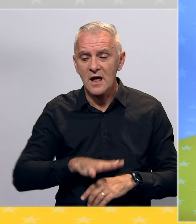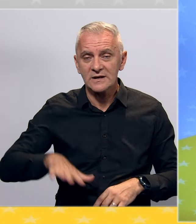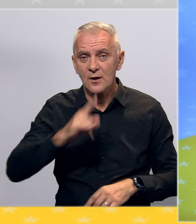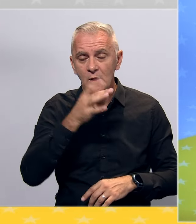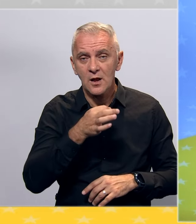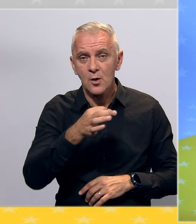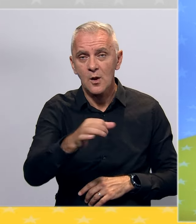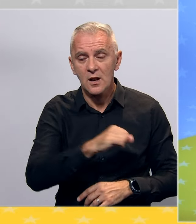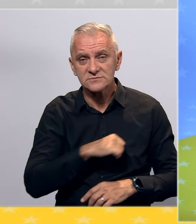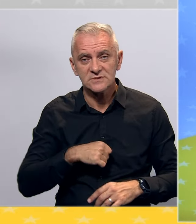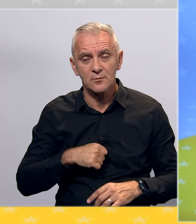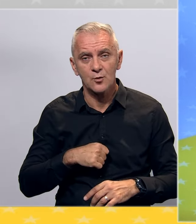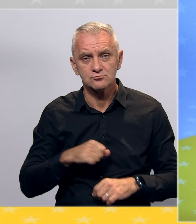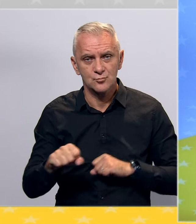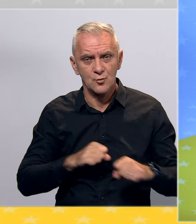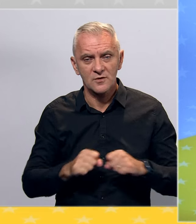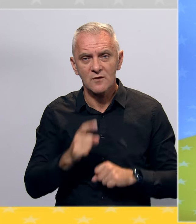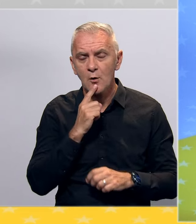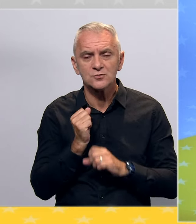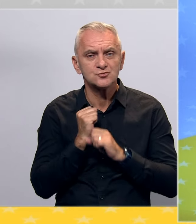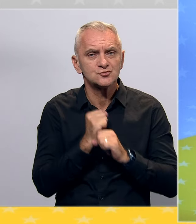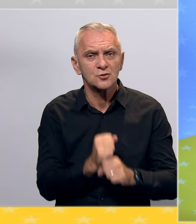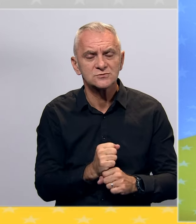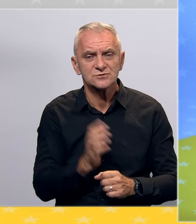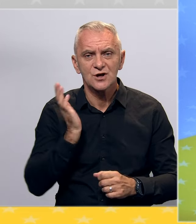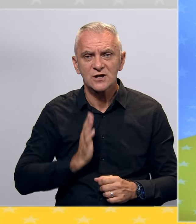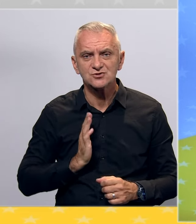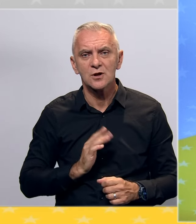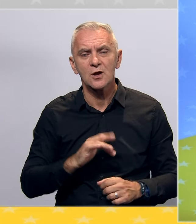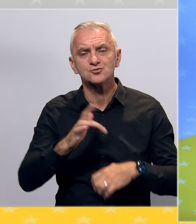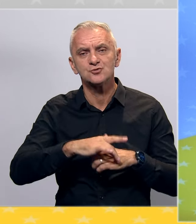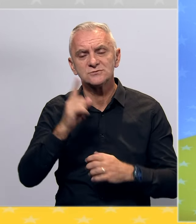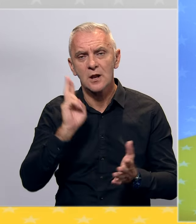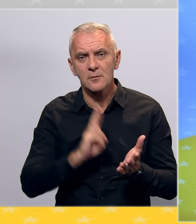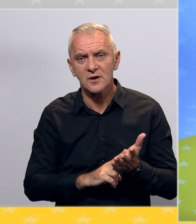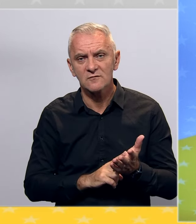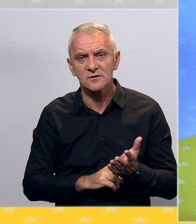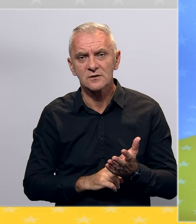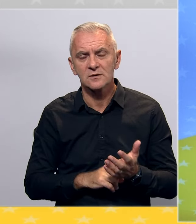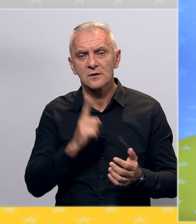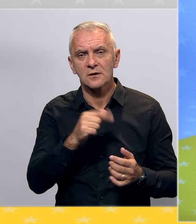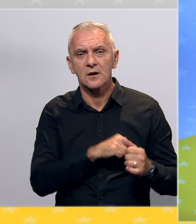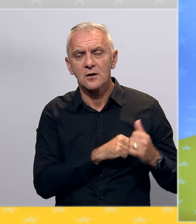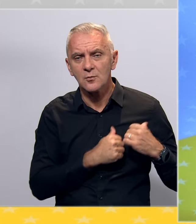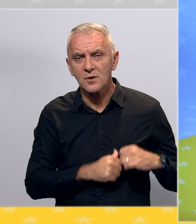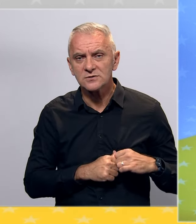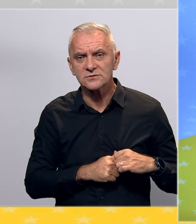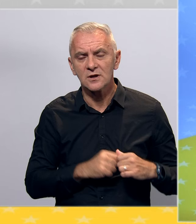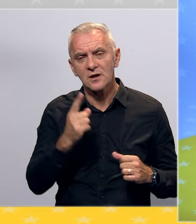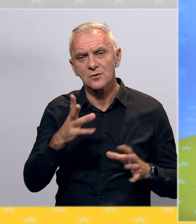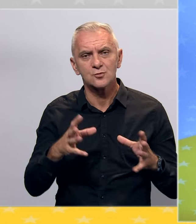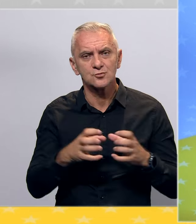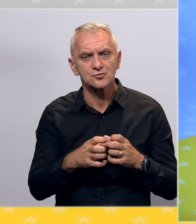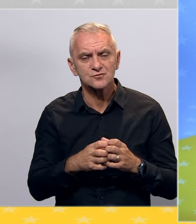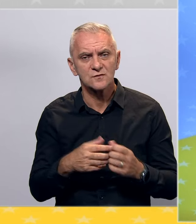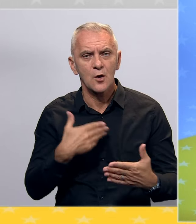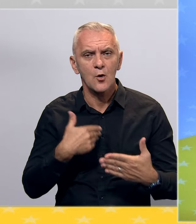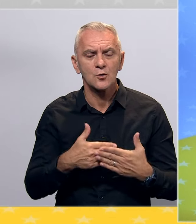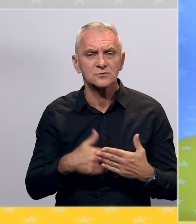su nosioci suverenitet građani. Socijalna pravda i humanost jednog društva se mjeri odnosom